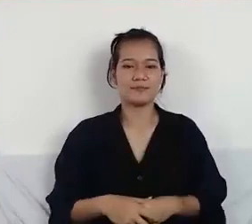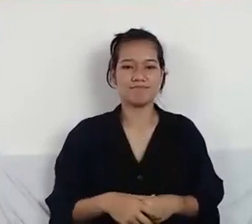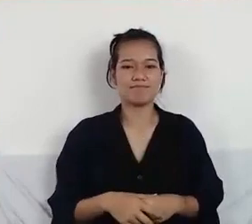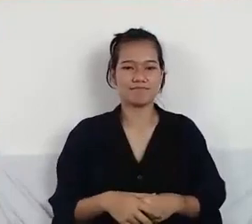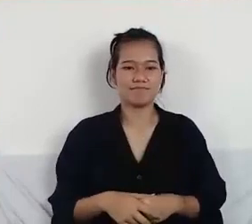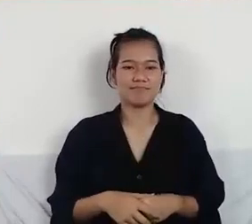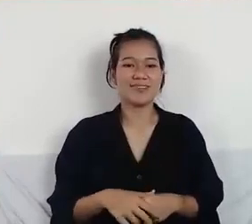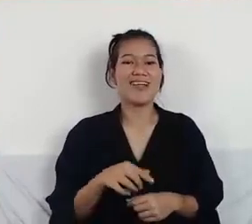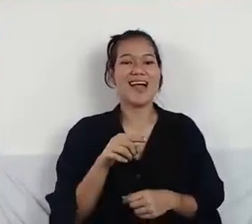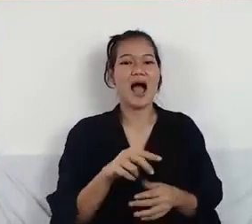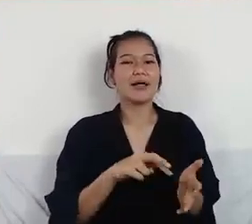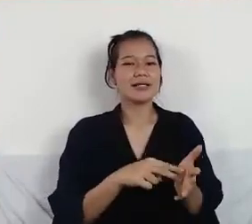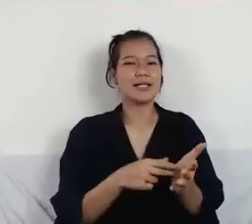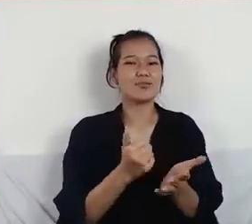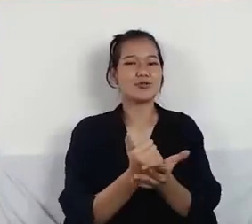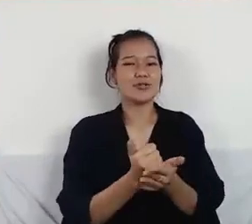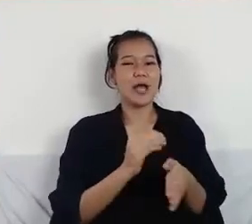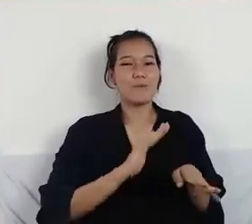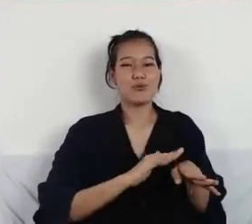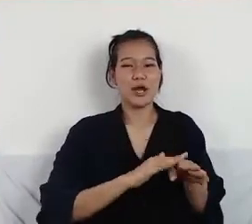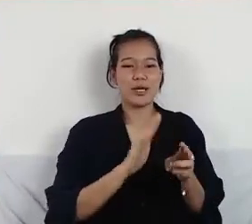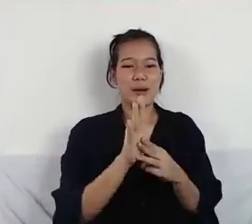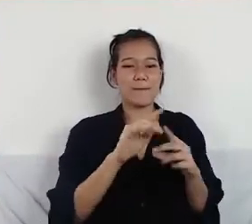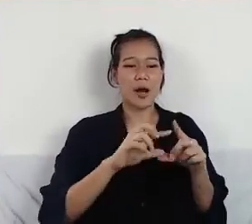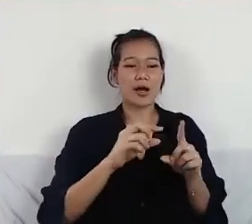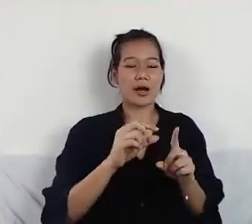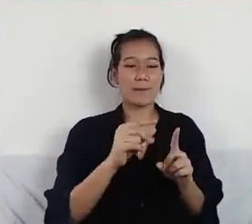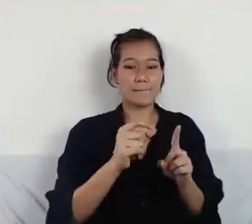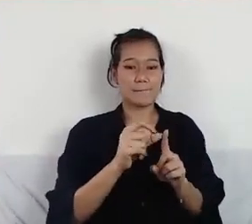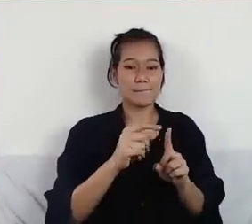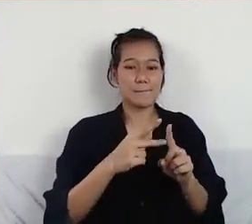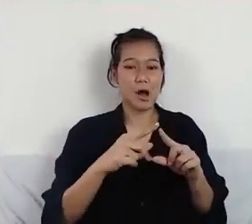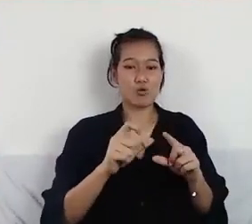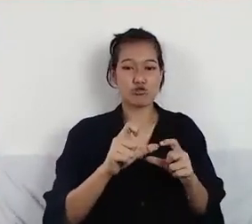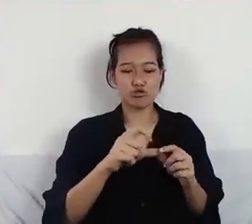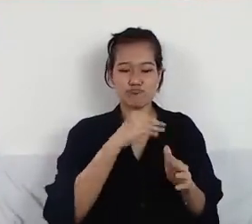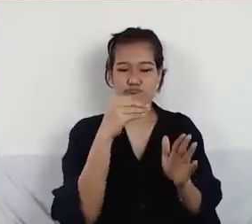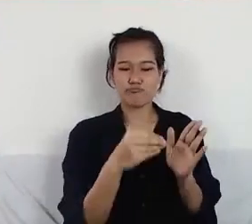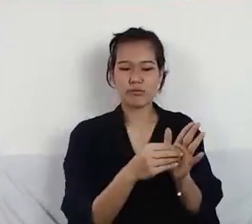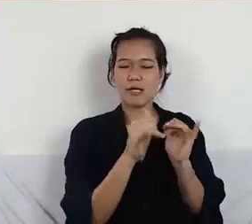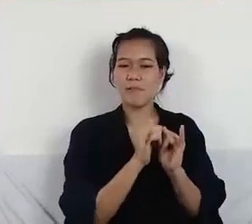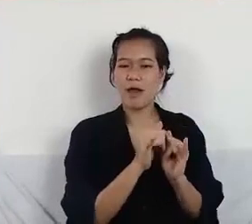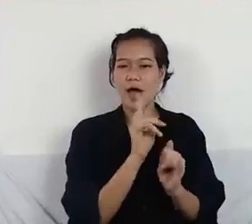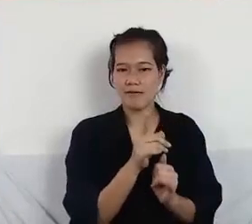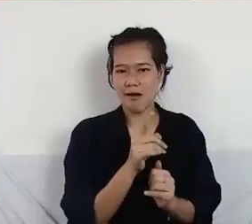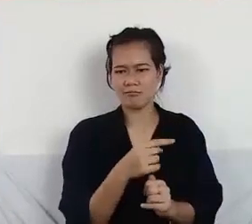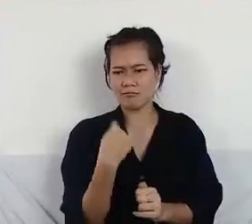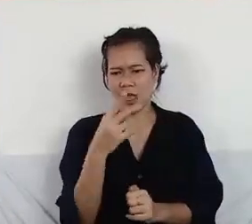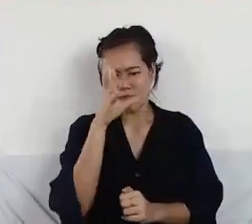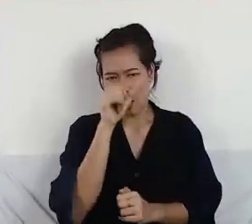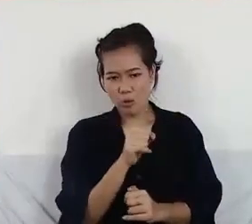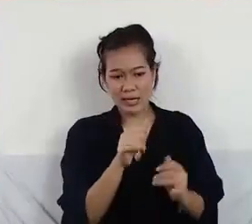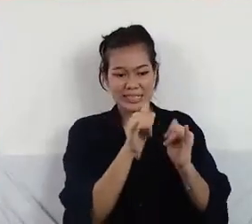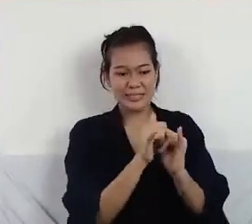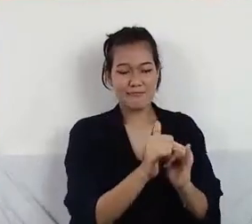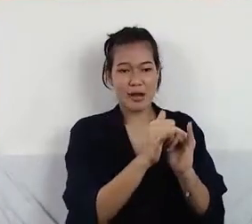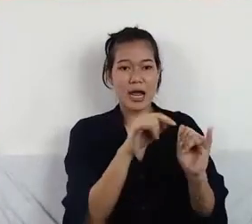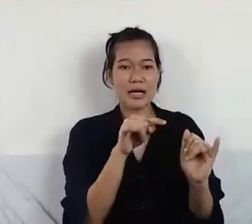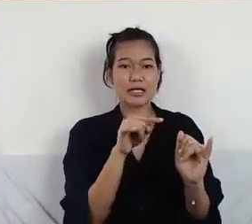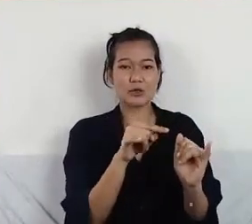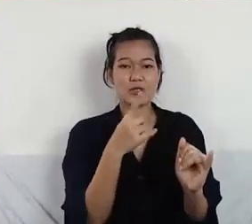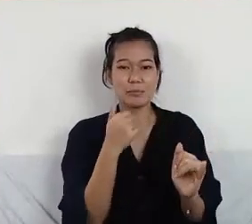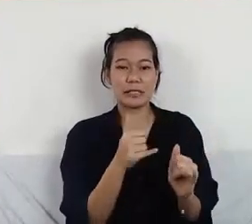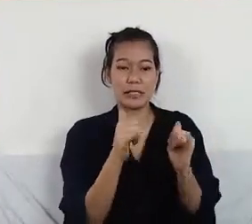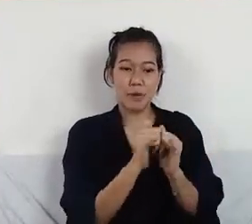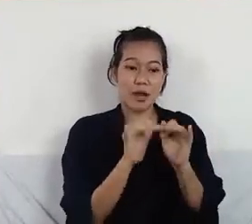Jadi Mapalus itu ada di dalam ibadah. Ya. Dan kita tahu, yang namanya ibadah itu bukan hanya stop